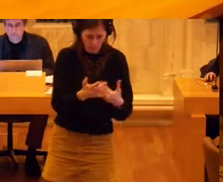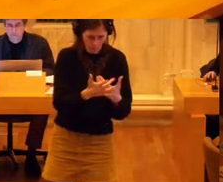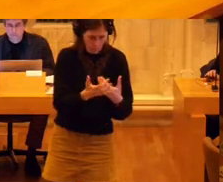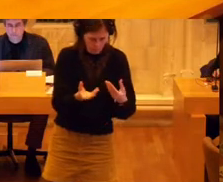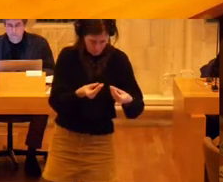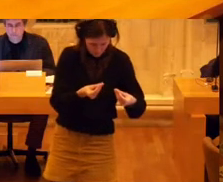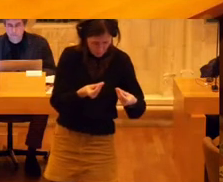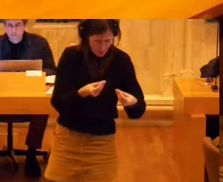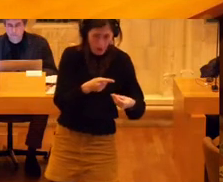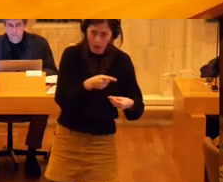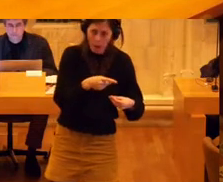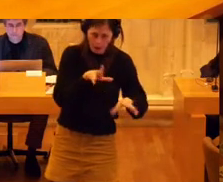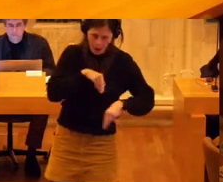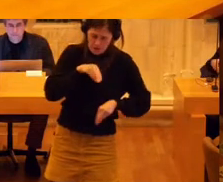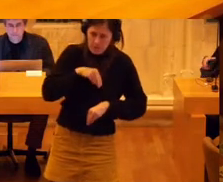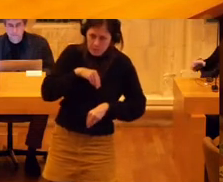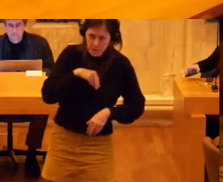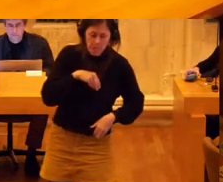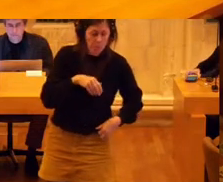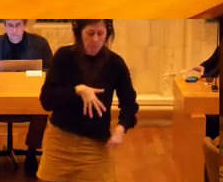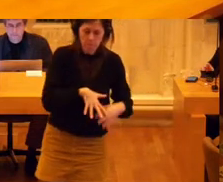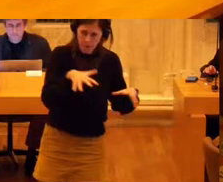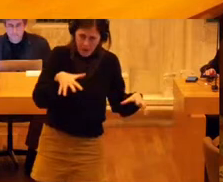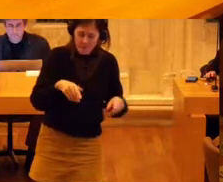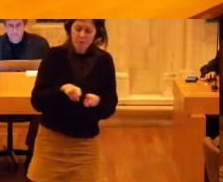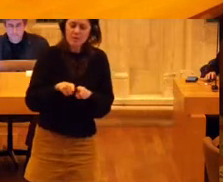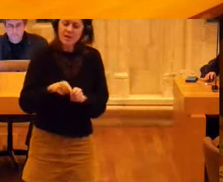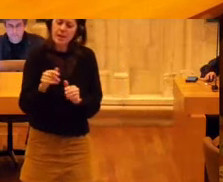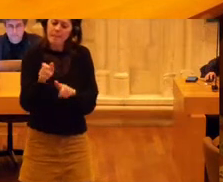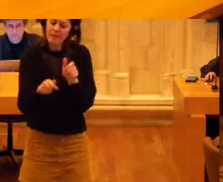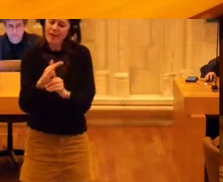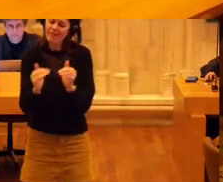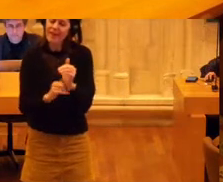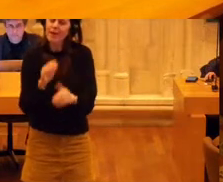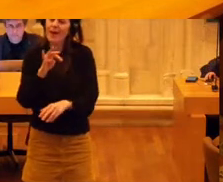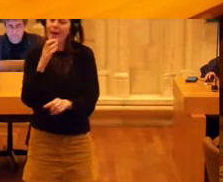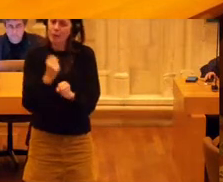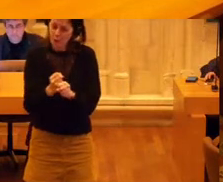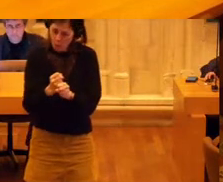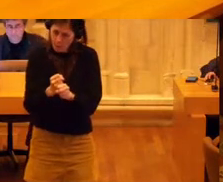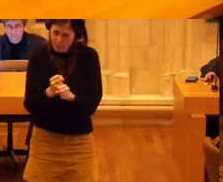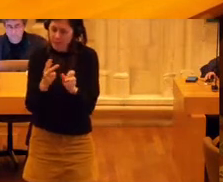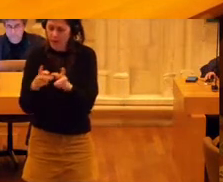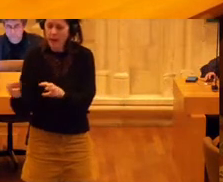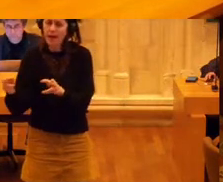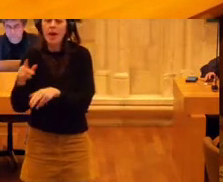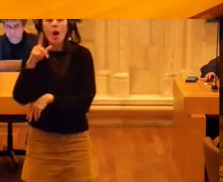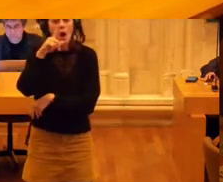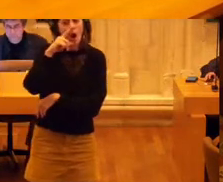volet-là. On tire au sort aussi des personnes de moins de 40 ans, et on tire au sort à parité